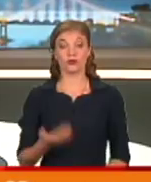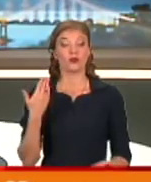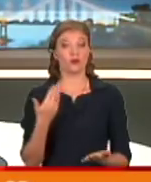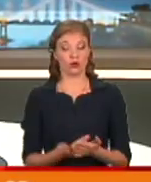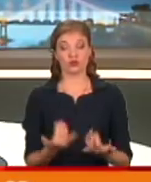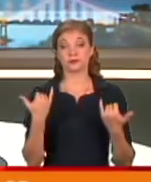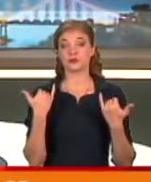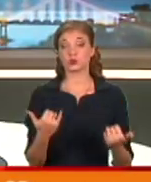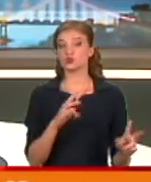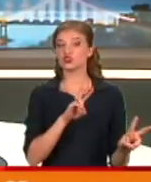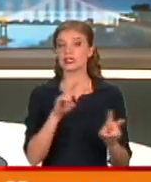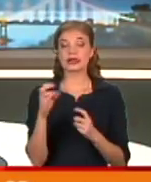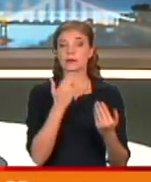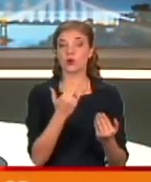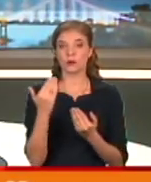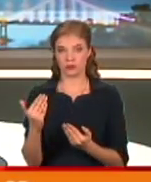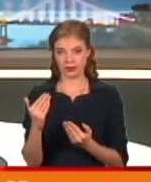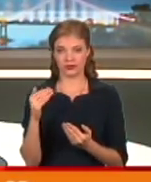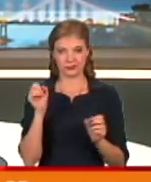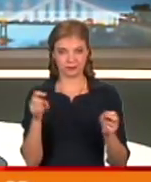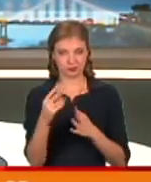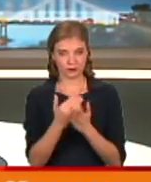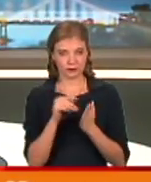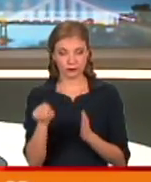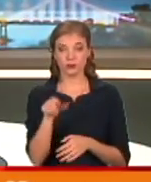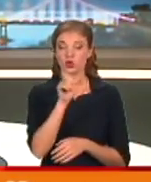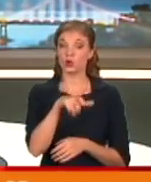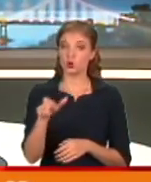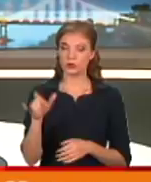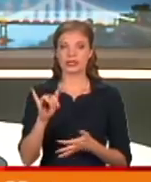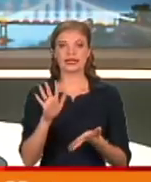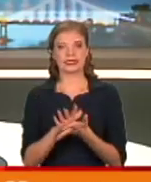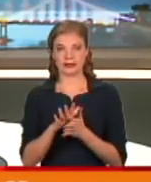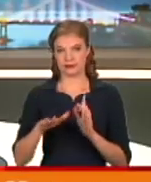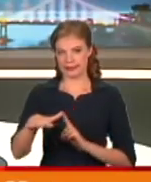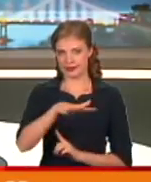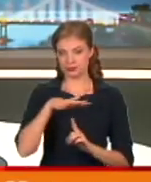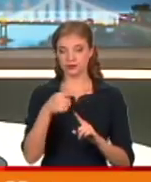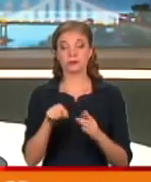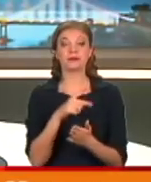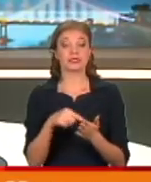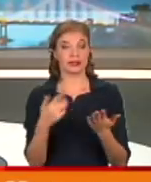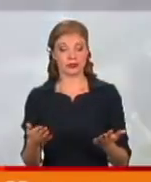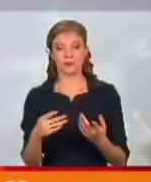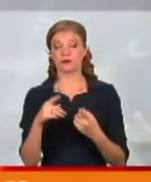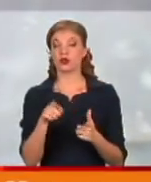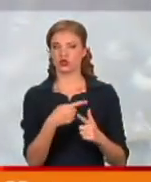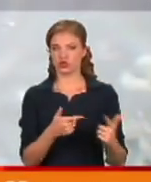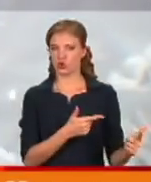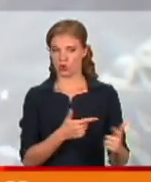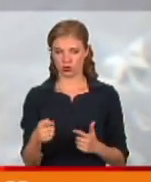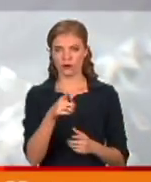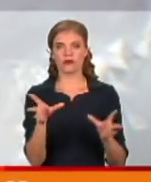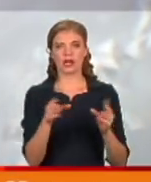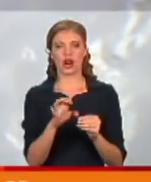Отже, сьогоднішня тема опитування у телепорталі – люди і сміття довкола них. Тож питання таке. Чи готові